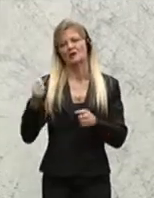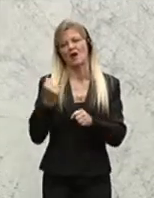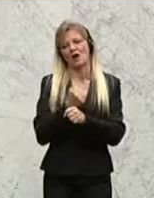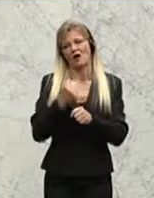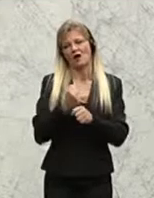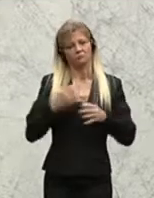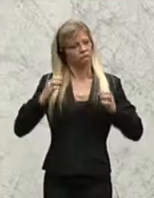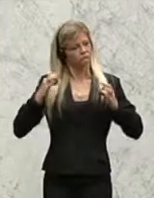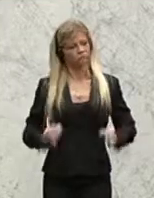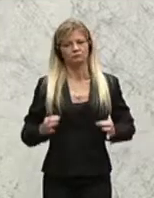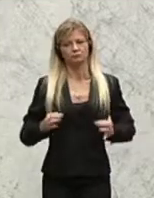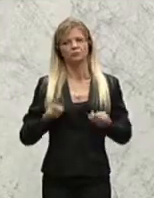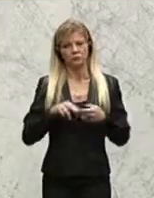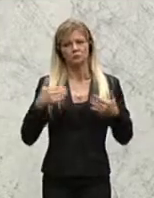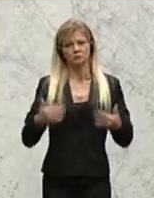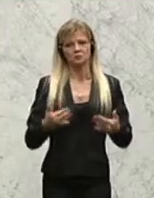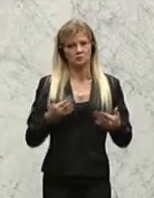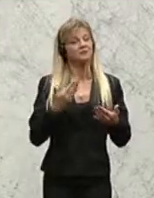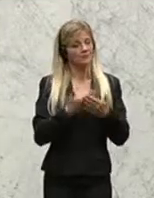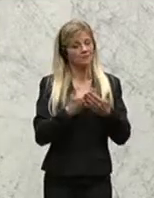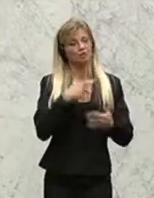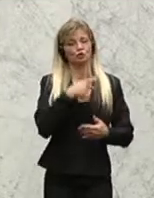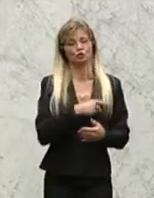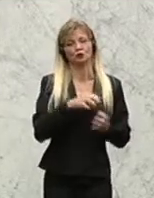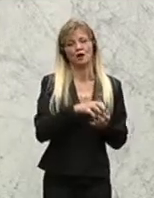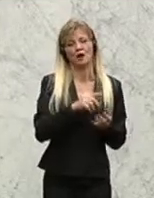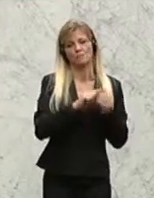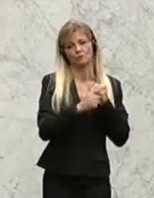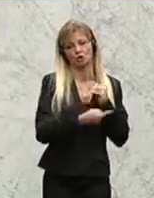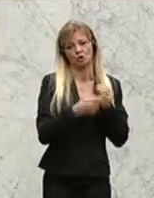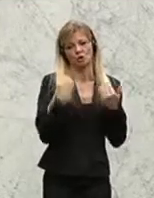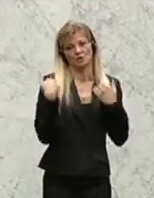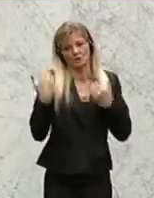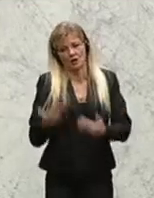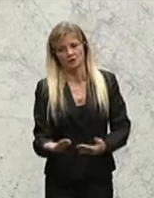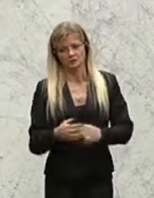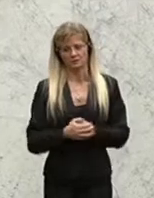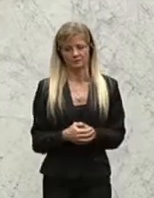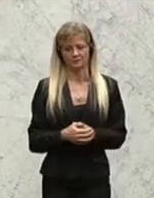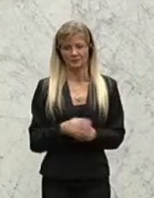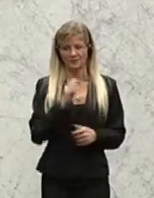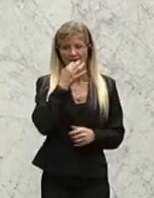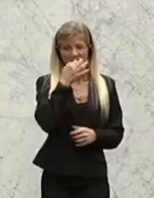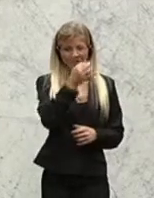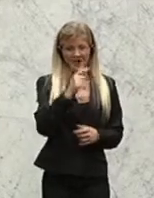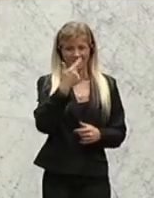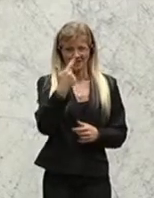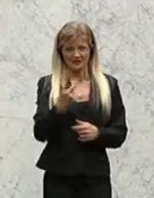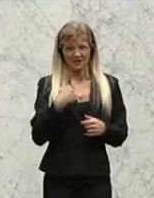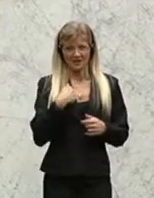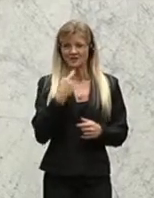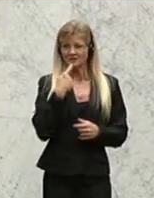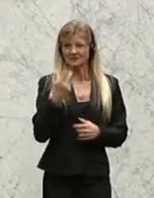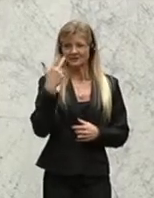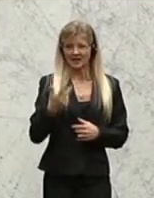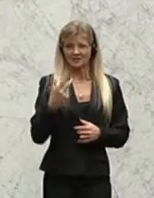entlastet. Zur Frage 2. Ich verweise erneut auf die Ergebnisse des Arbeitsmarktgipfels vom 30. Oktober.